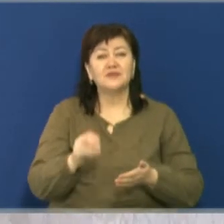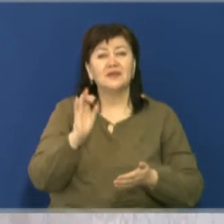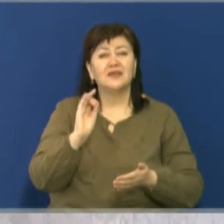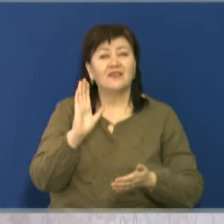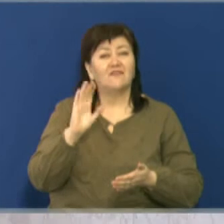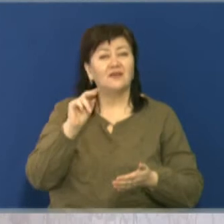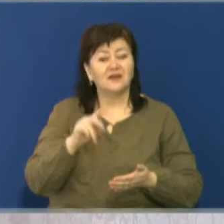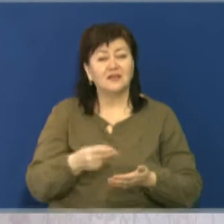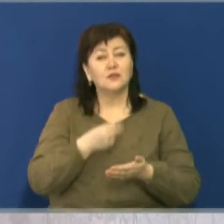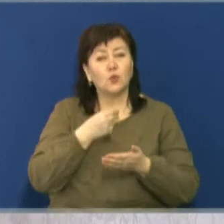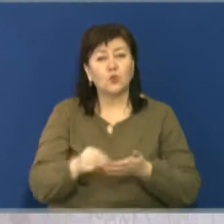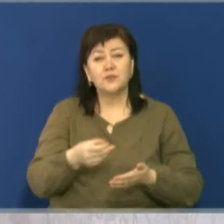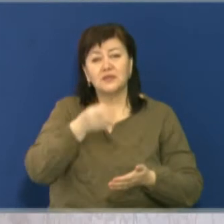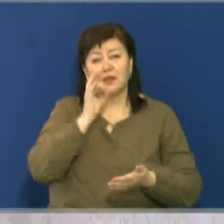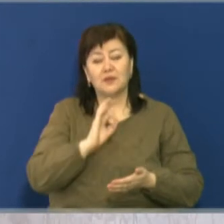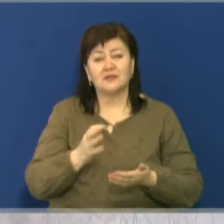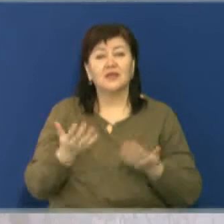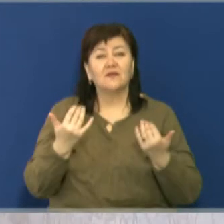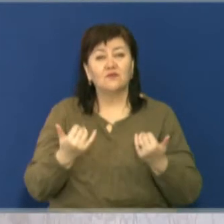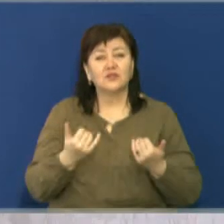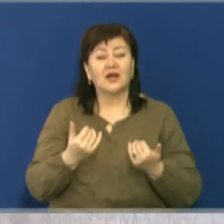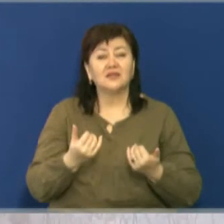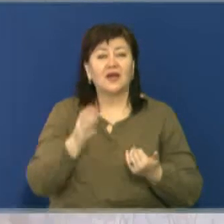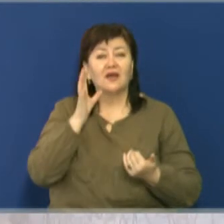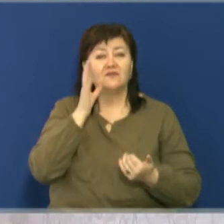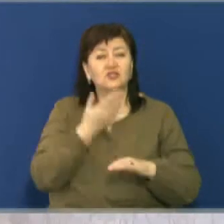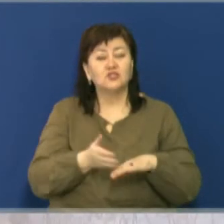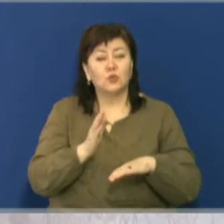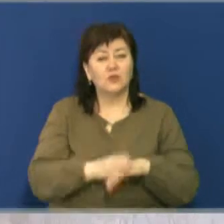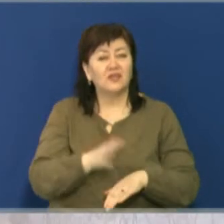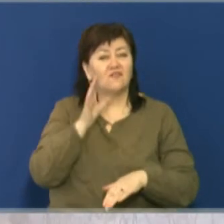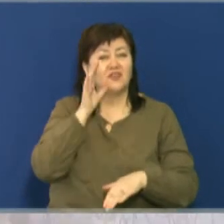бір еліміздің басына күн туған кезде осы бір